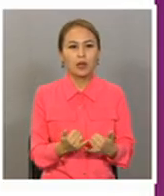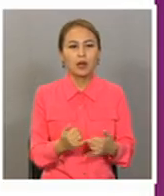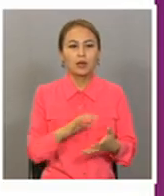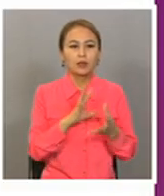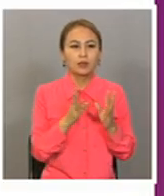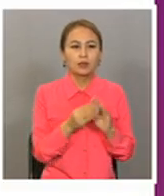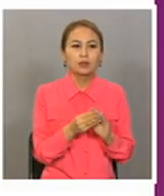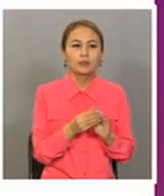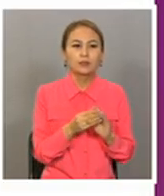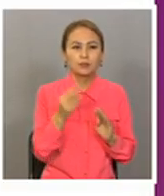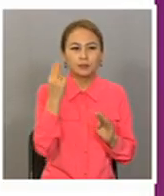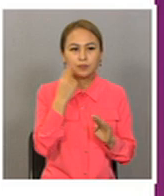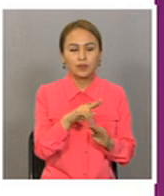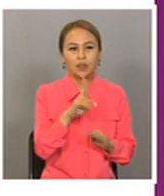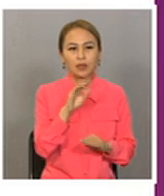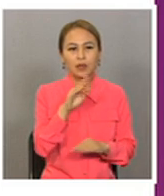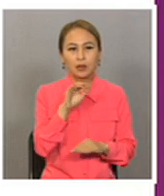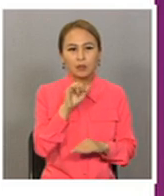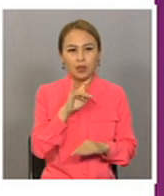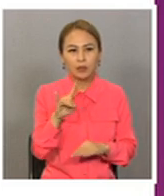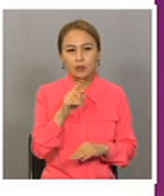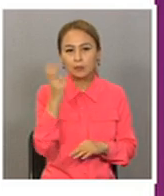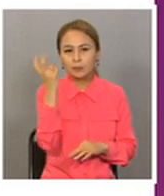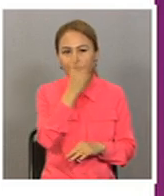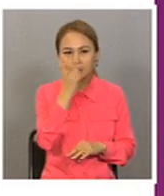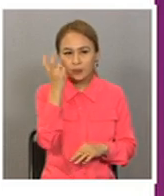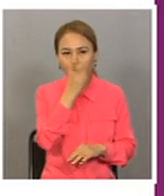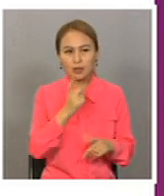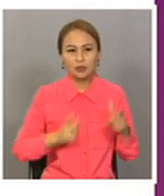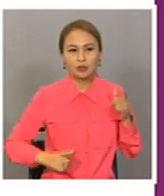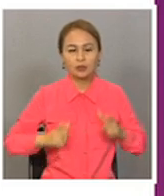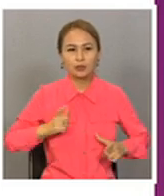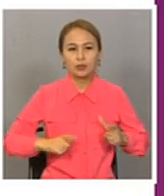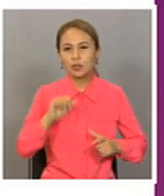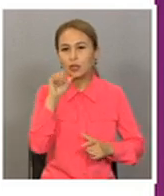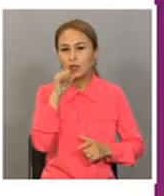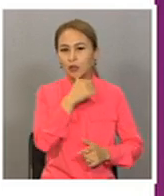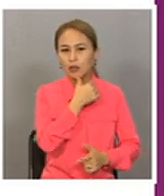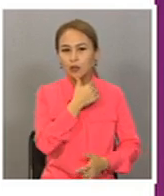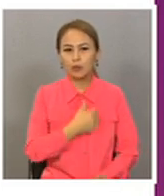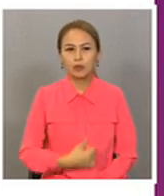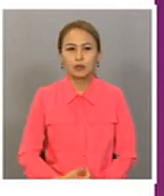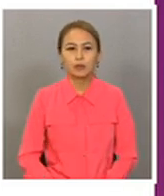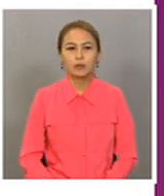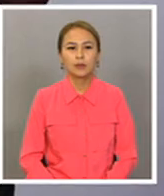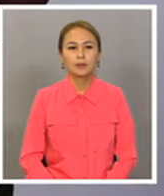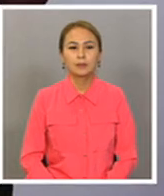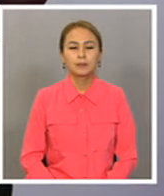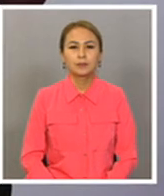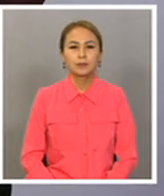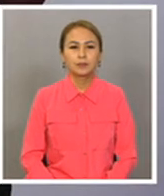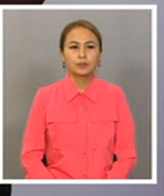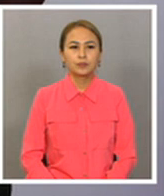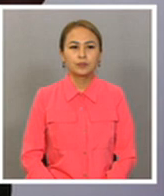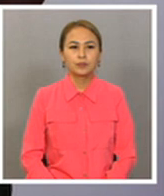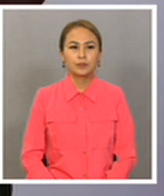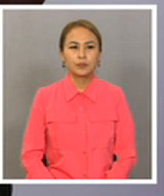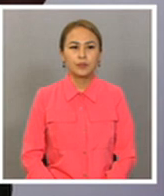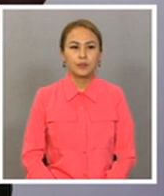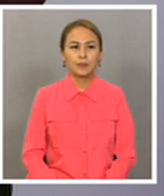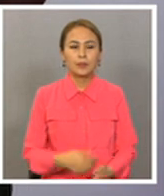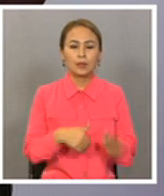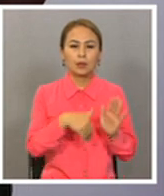қасиеттер тәкапарлық, көралмаушылық, қызғаншақтық және жалқаулық. Жағымды